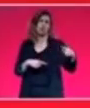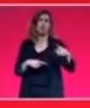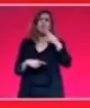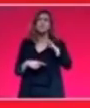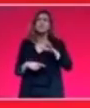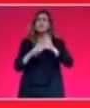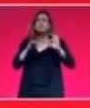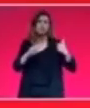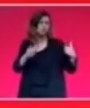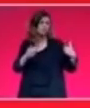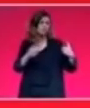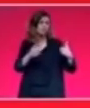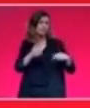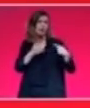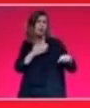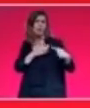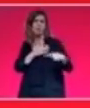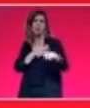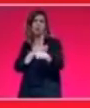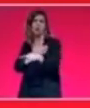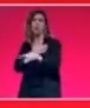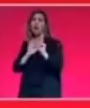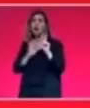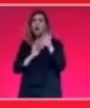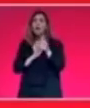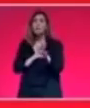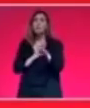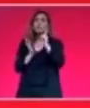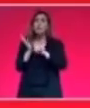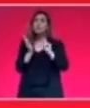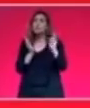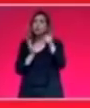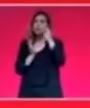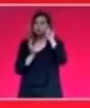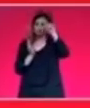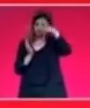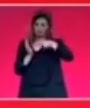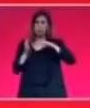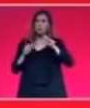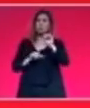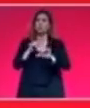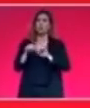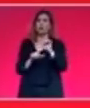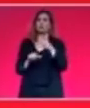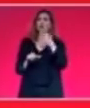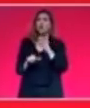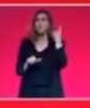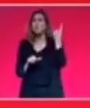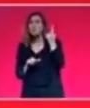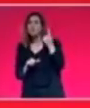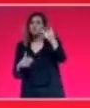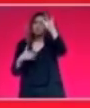διαδρομές. Σε μια εποχή ριζικού επαναπροσδιορισμού των κοινωνικών συνθήκων και